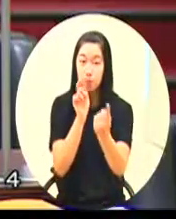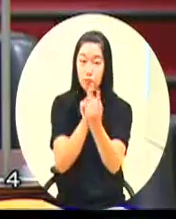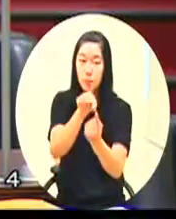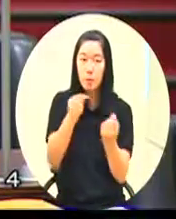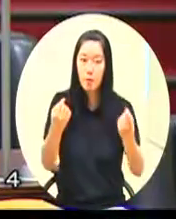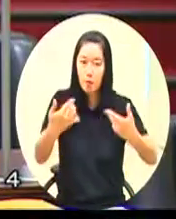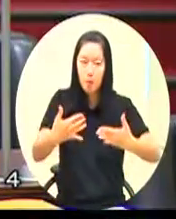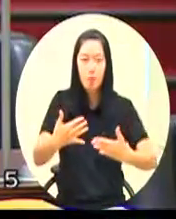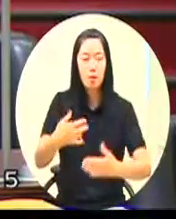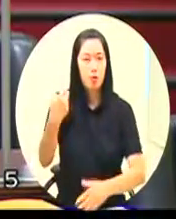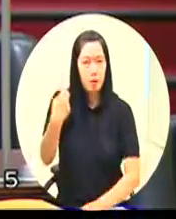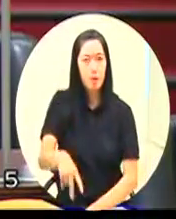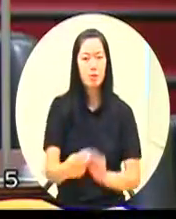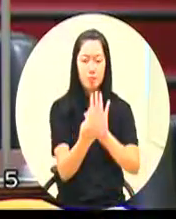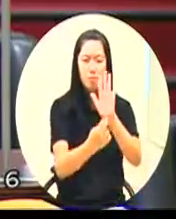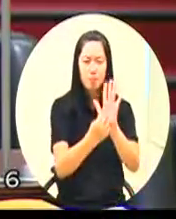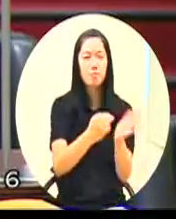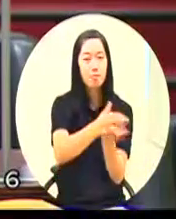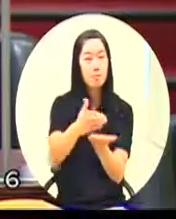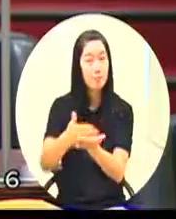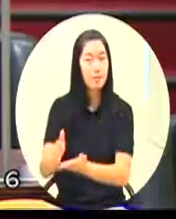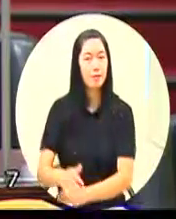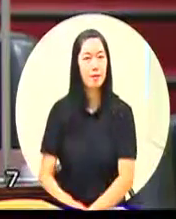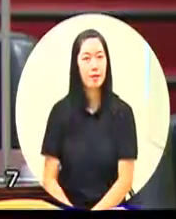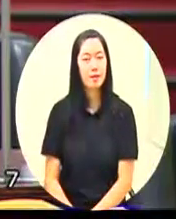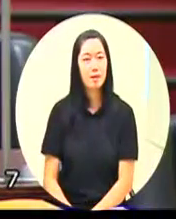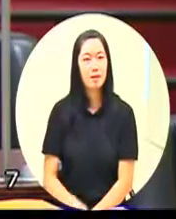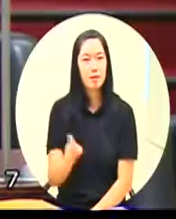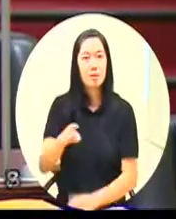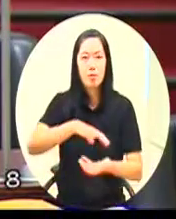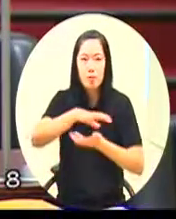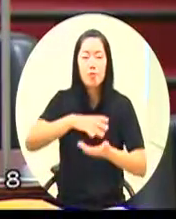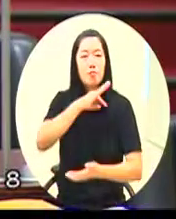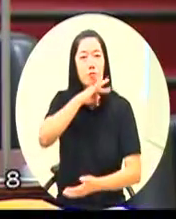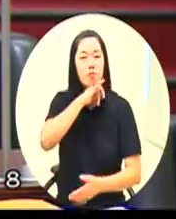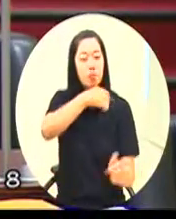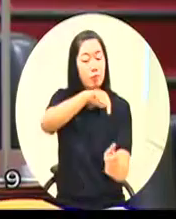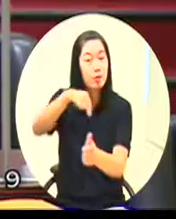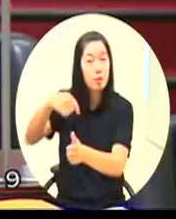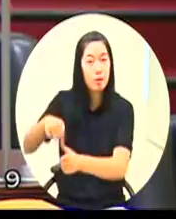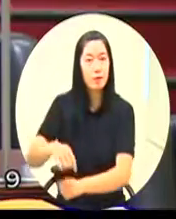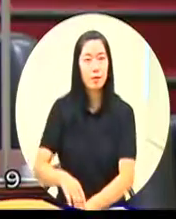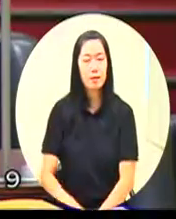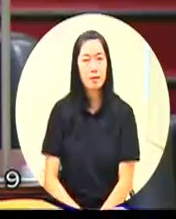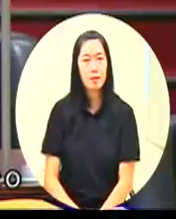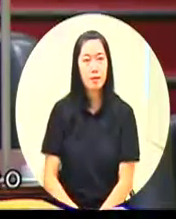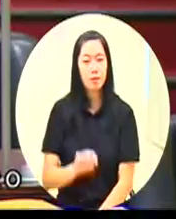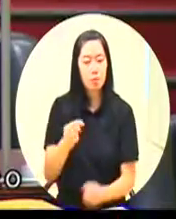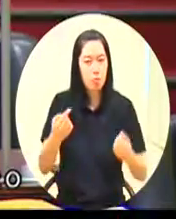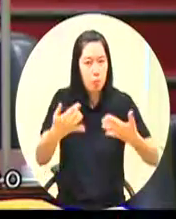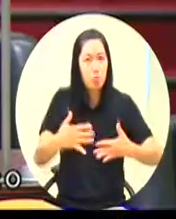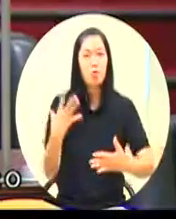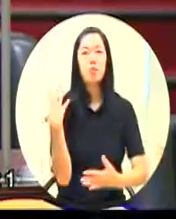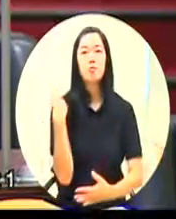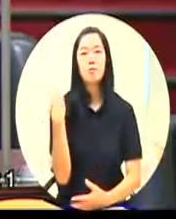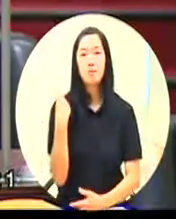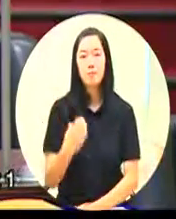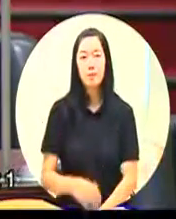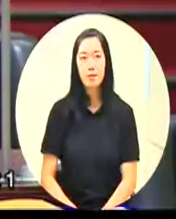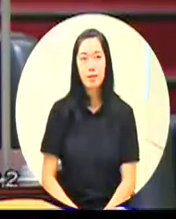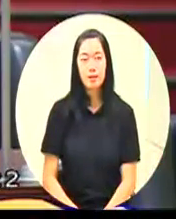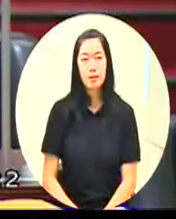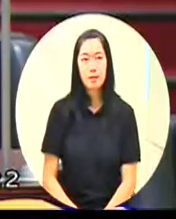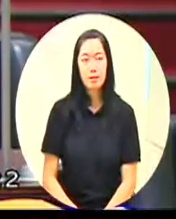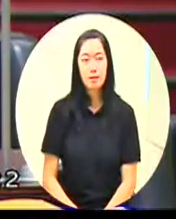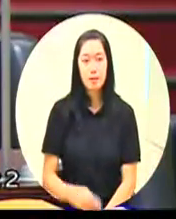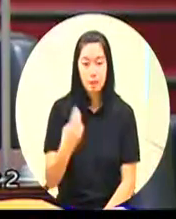得还是要解决了哈。 对， 我想你现在是混合教学哈，我想问题还是会存在的哈。另外一个局